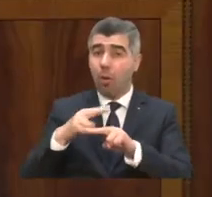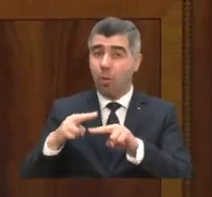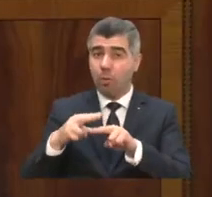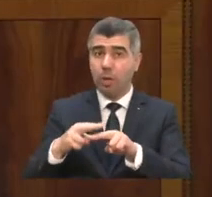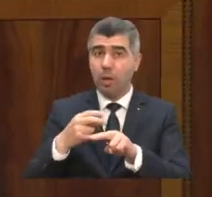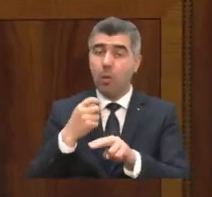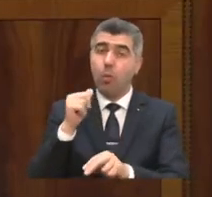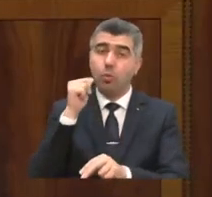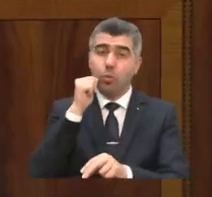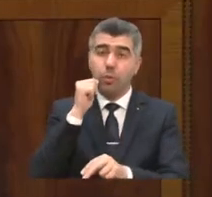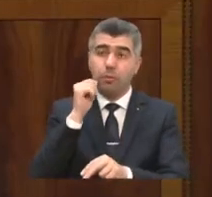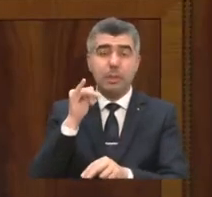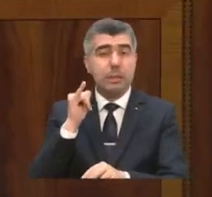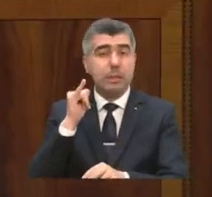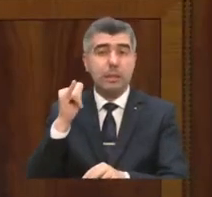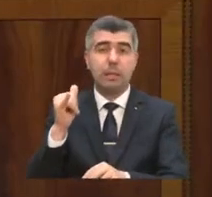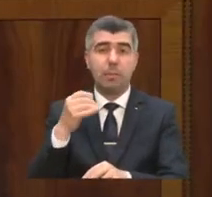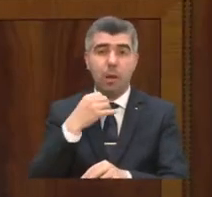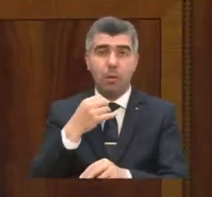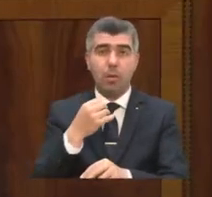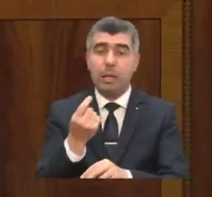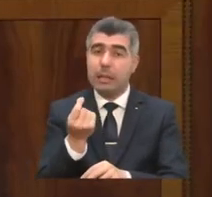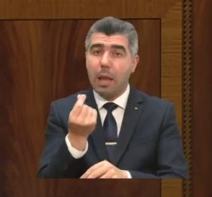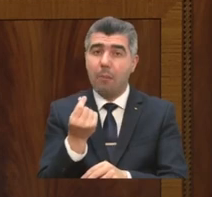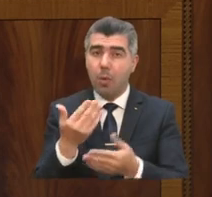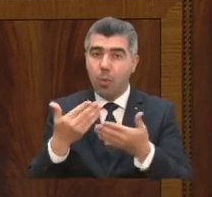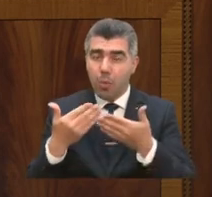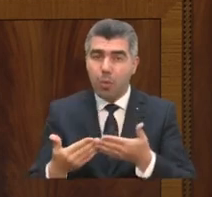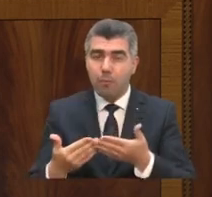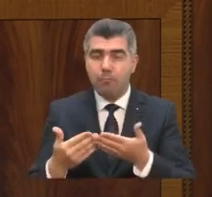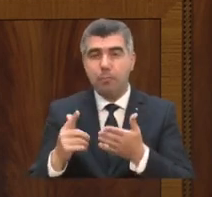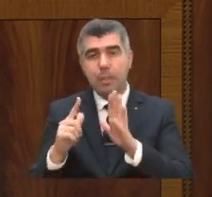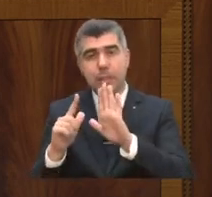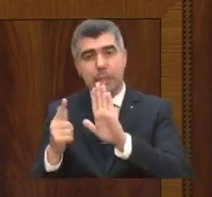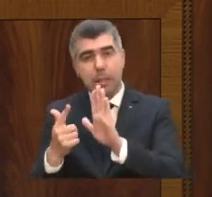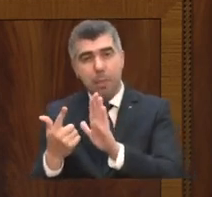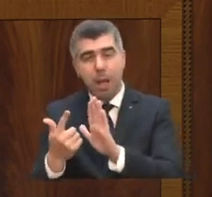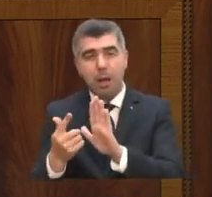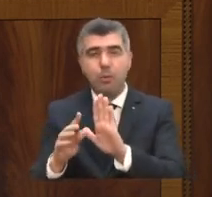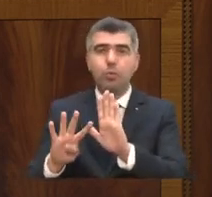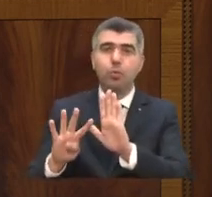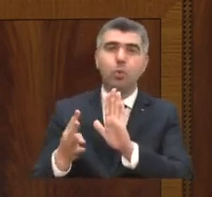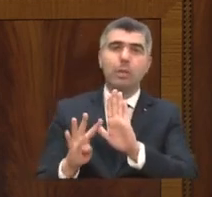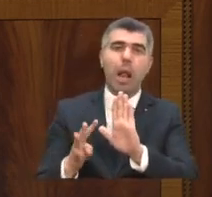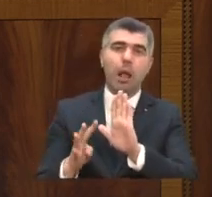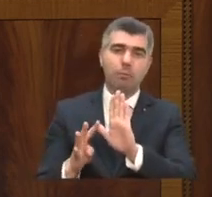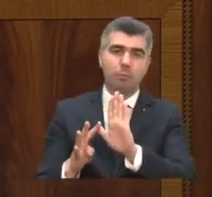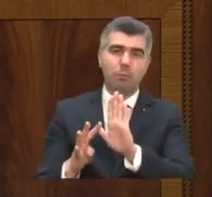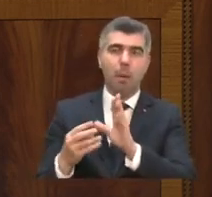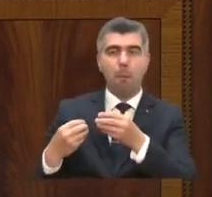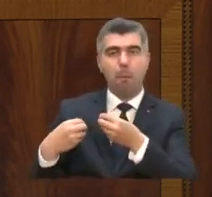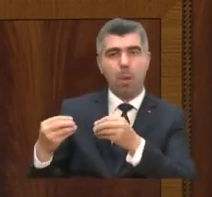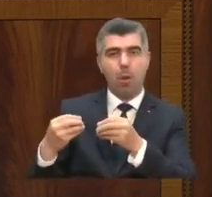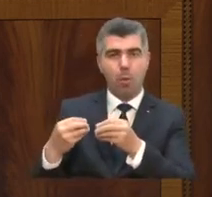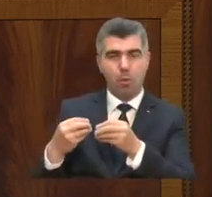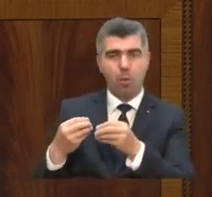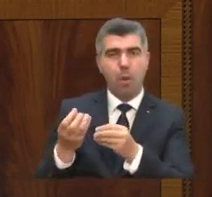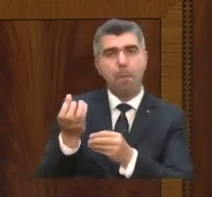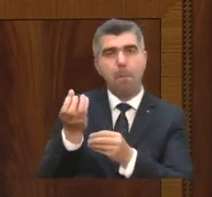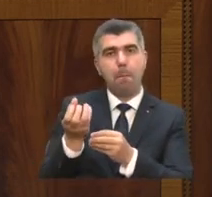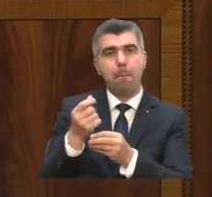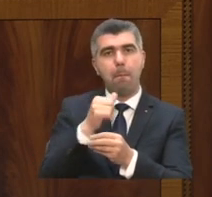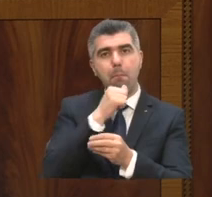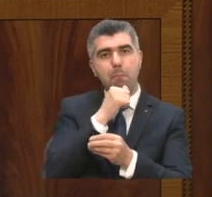الكذوب يغلط المواطنين. اليوم الثمن بين 7 و9 ديال الدرهم على حسب ديال الاسواق، على الاقل ديال